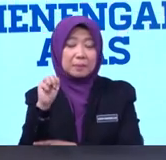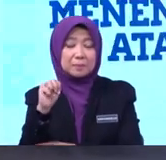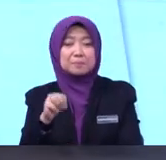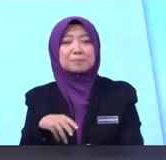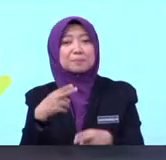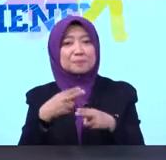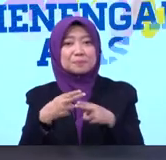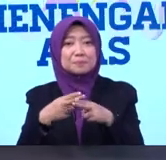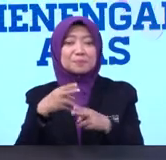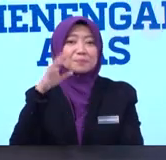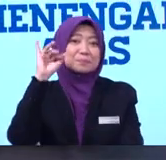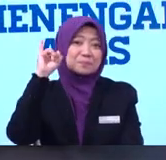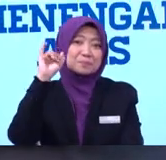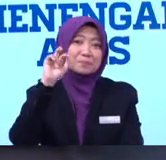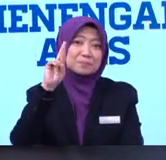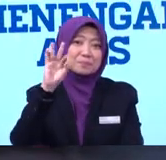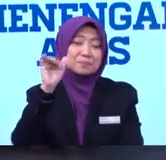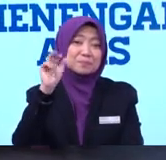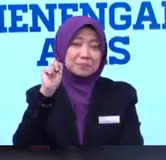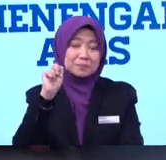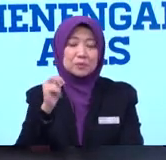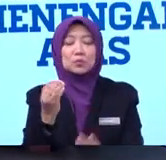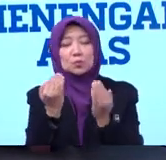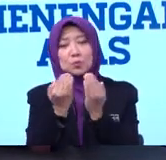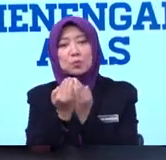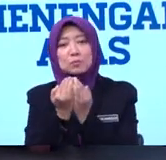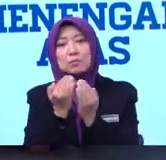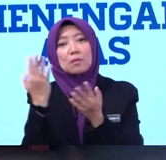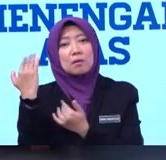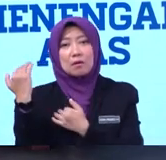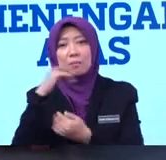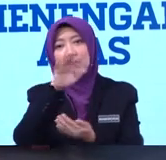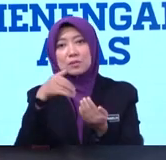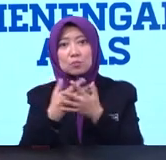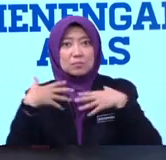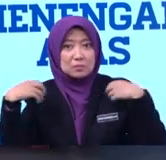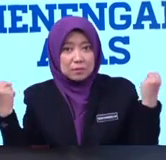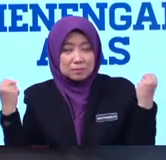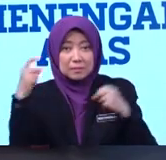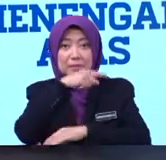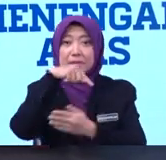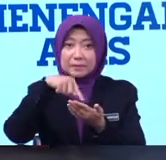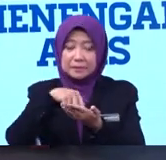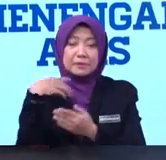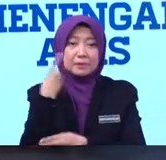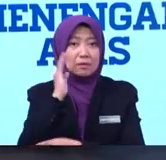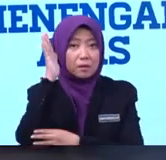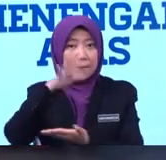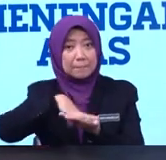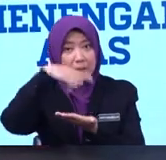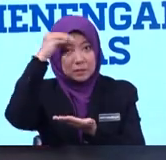Irfan syahmi apa kabar semuanya Saya doakan agar dalam keadaan yang baik dan bertenaga karena hari ini kita akan belajar